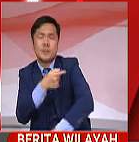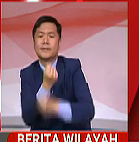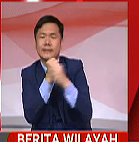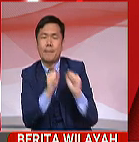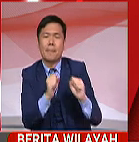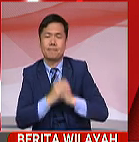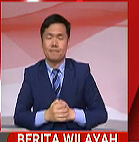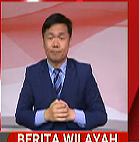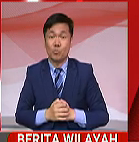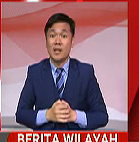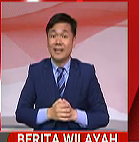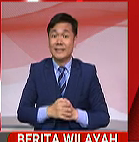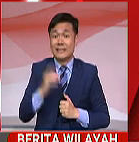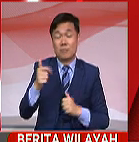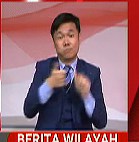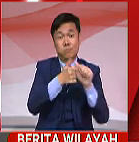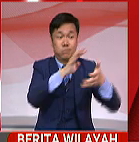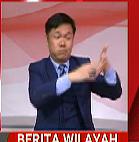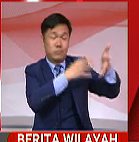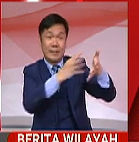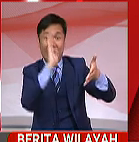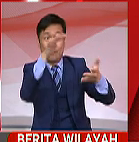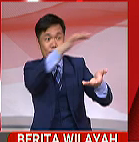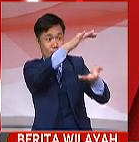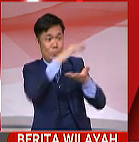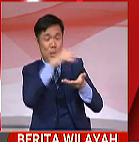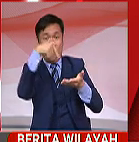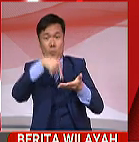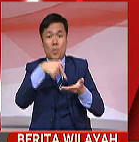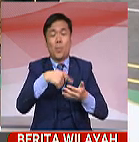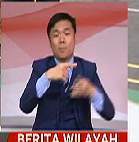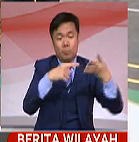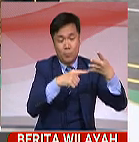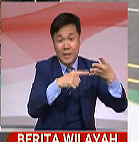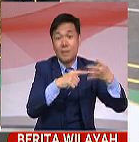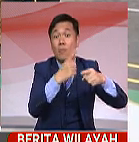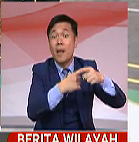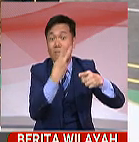vaksin berkenaan yang dijadual sampai ke Malaysia hujung bulan ini.